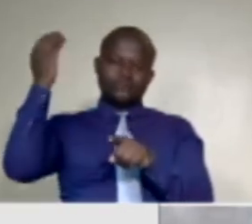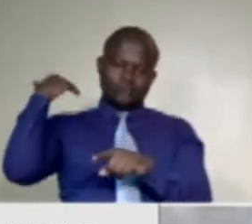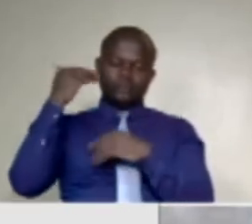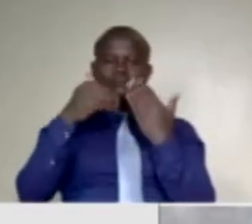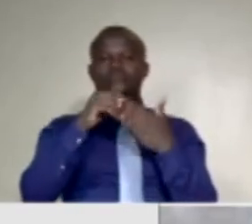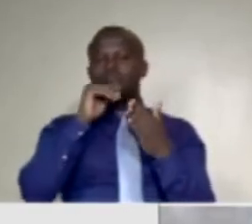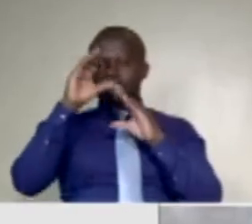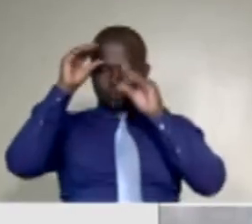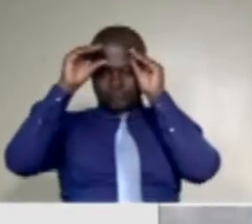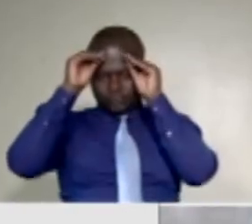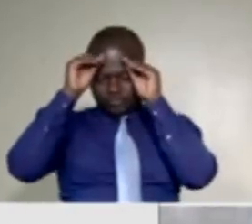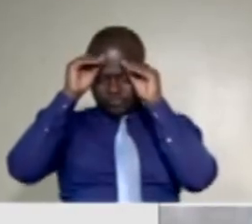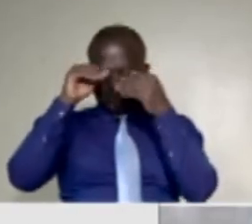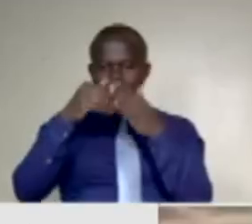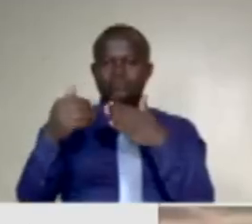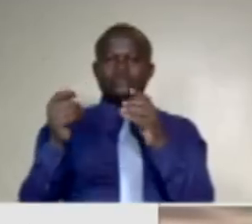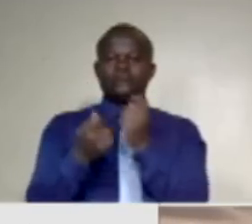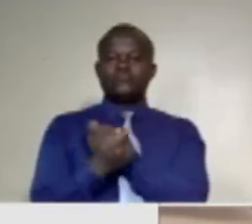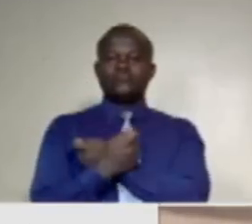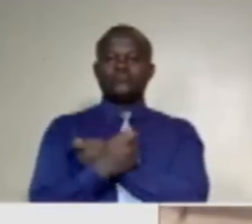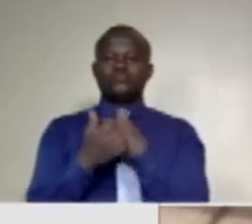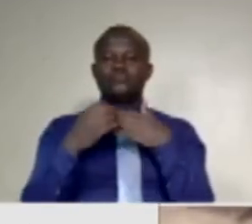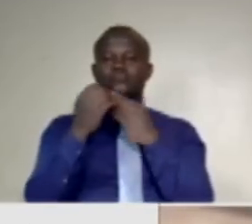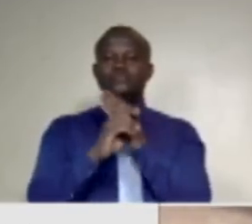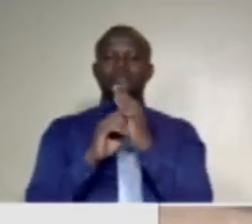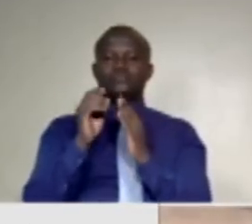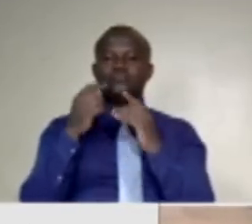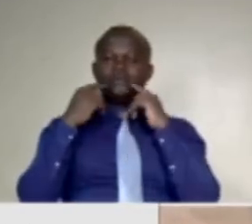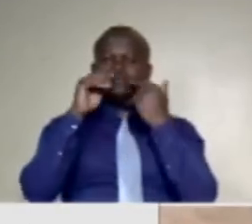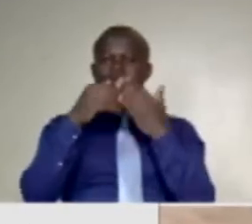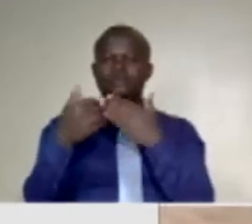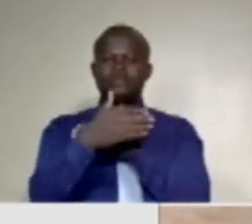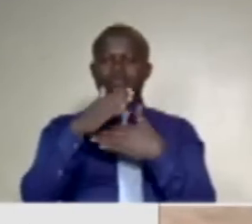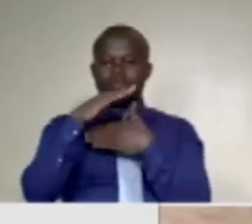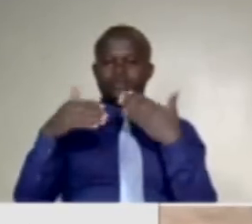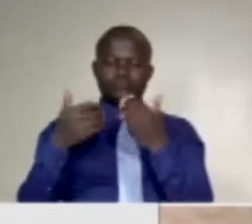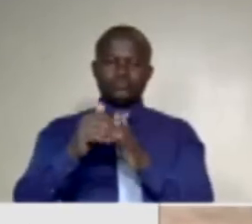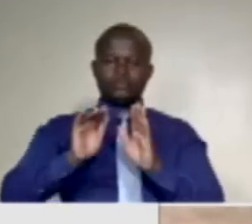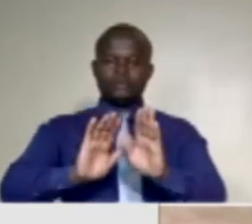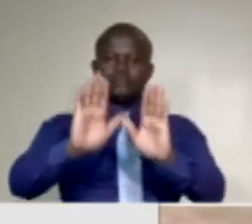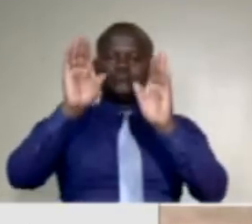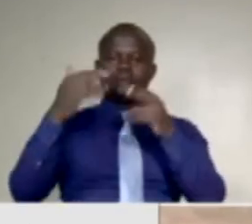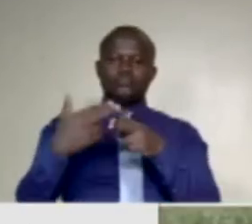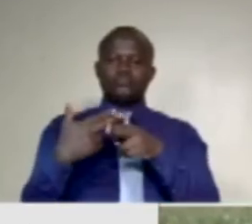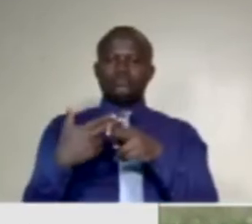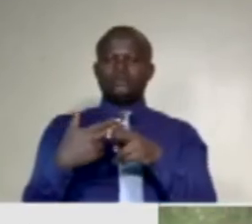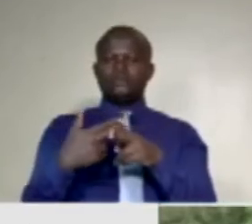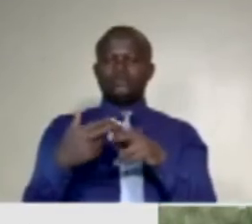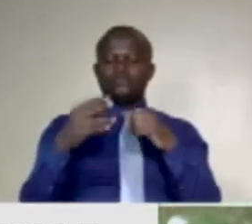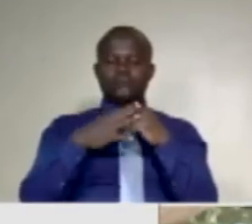turi kubyigiramo bari kubisanura. Ubuyobozi bw'akarere buvuga ko ibyumba byose byari byaratawe ubu bigeze ku ijanisha